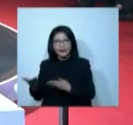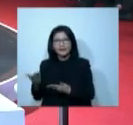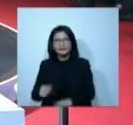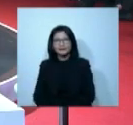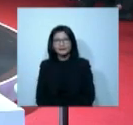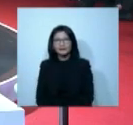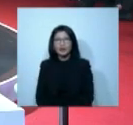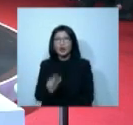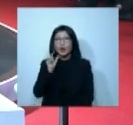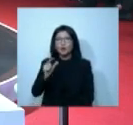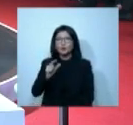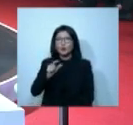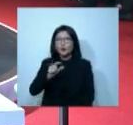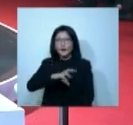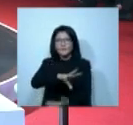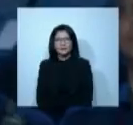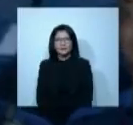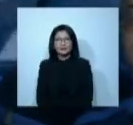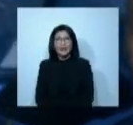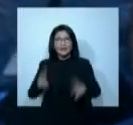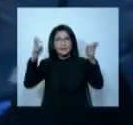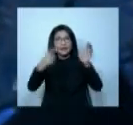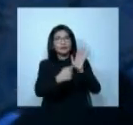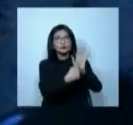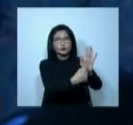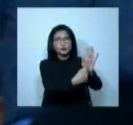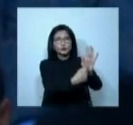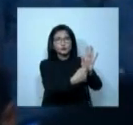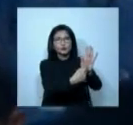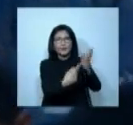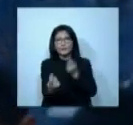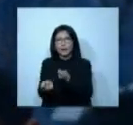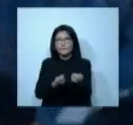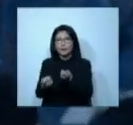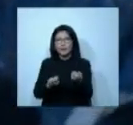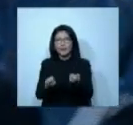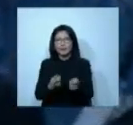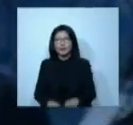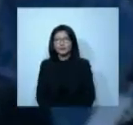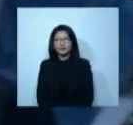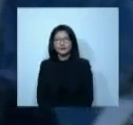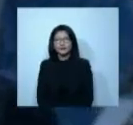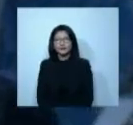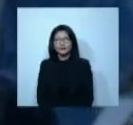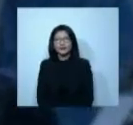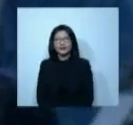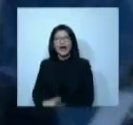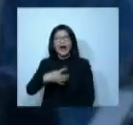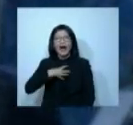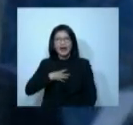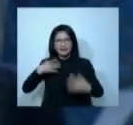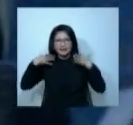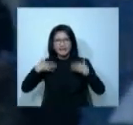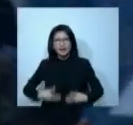oleh lawan debat, karena kalau sampai terpancing gitu itu menjadi bahaya, menjadi loss contact. Oleh karena itu ya